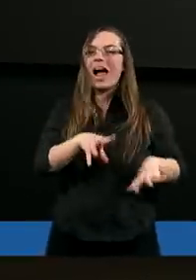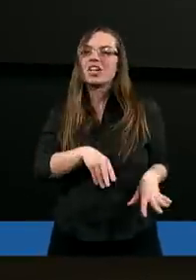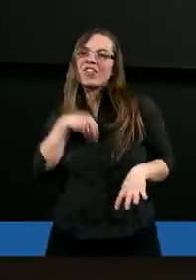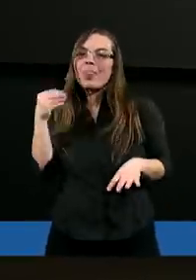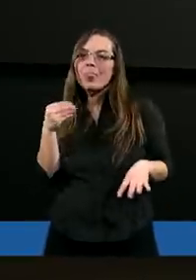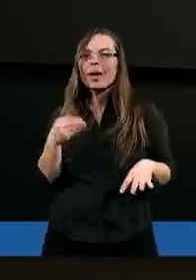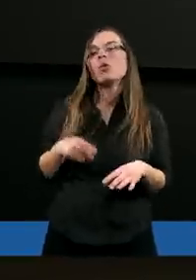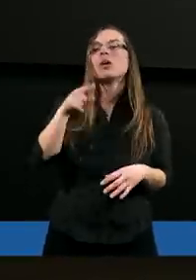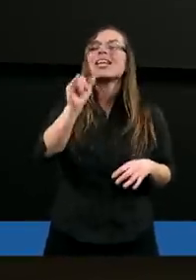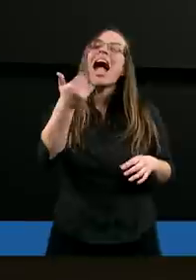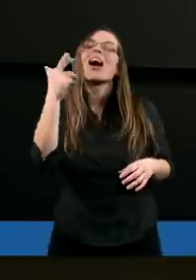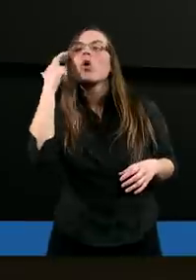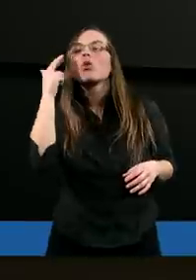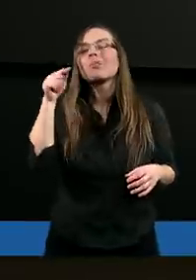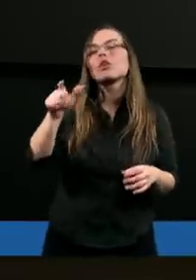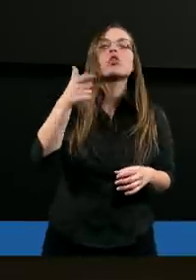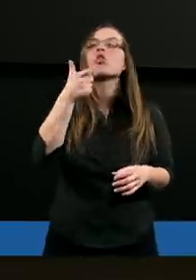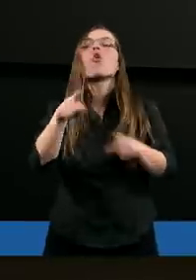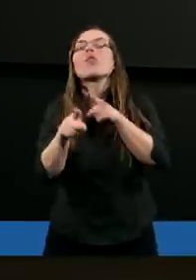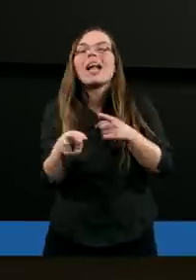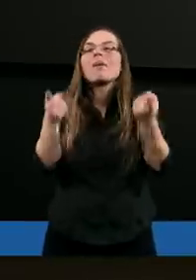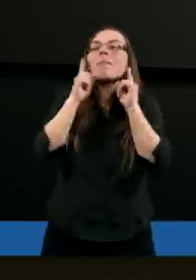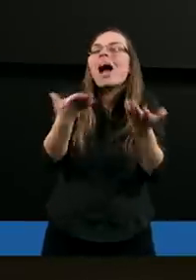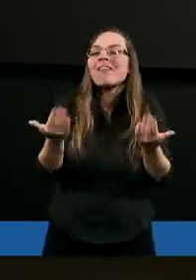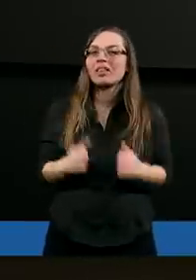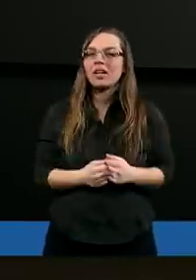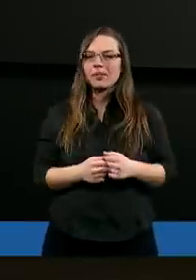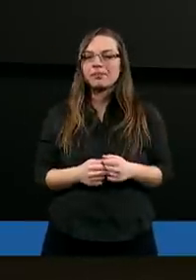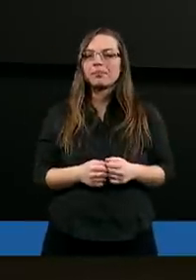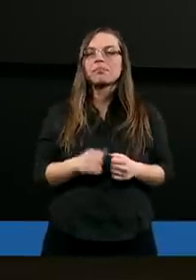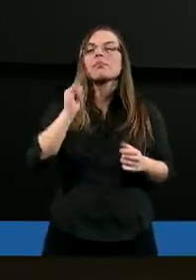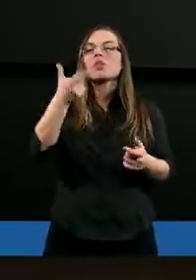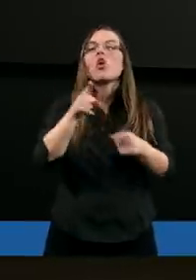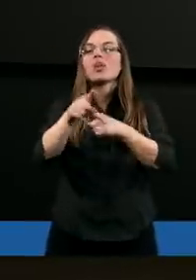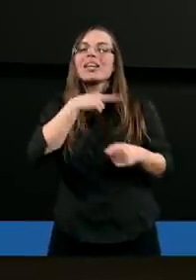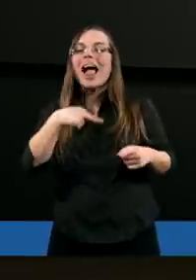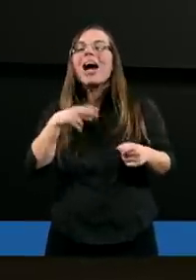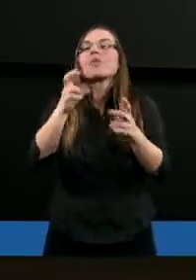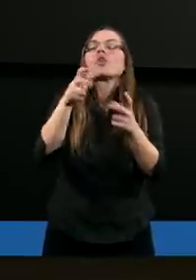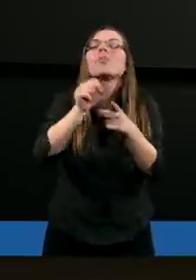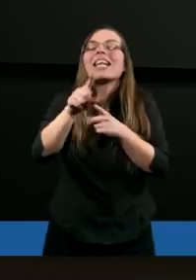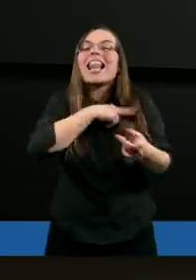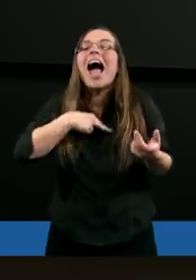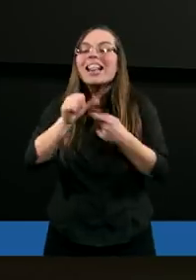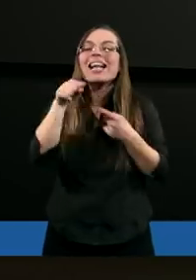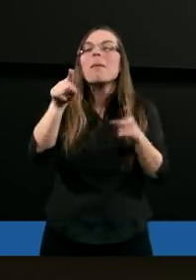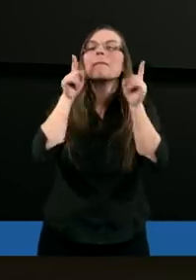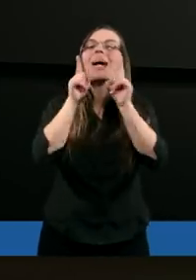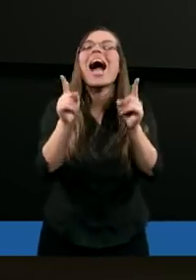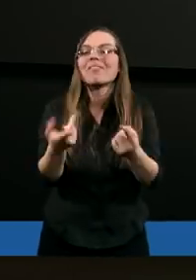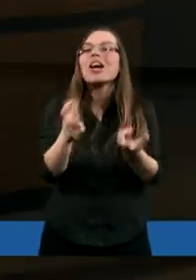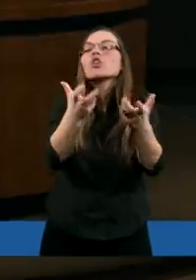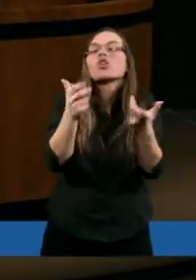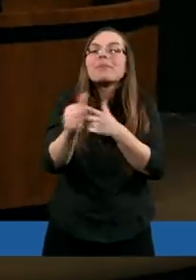wydaje, jak my rozumiemy, co to znaczy ta prawda? Czym dla nas jest ta prawda, która tu jest przedstawiona w tych